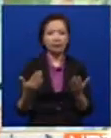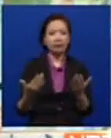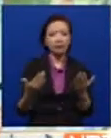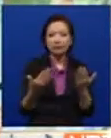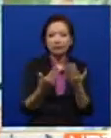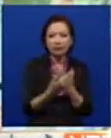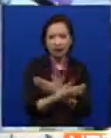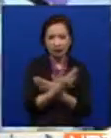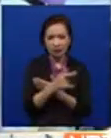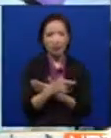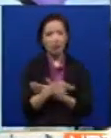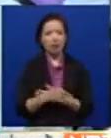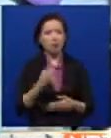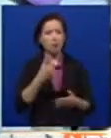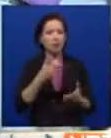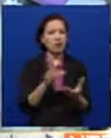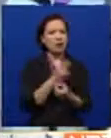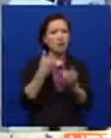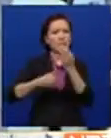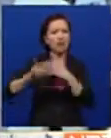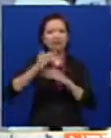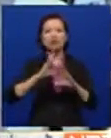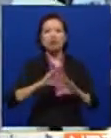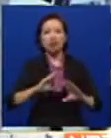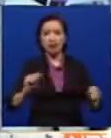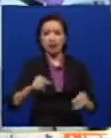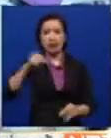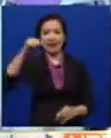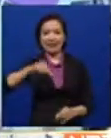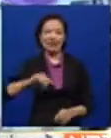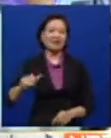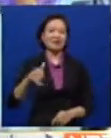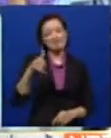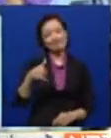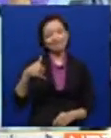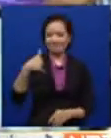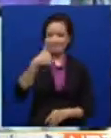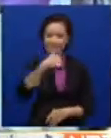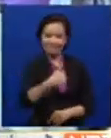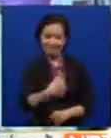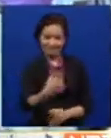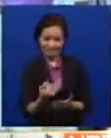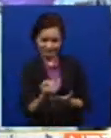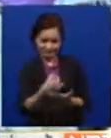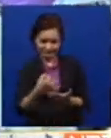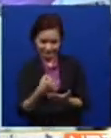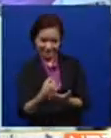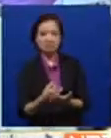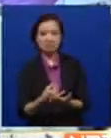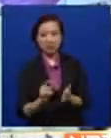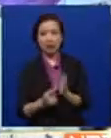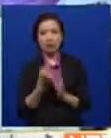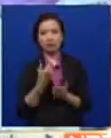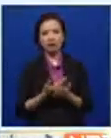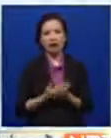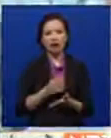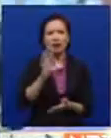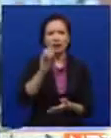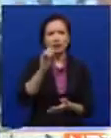ที่และนี่ก็เป็นอีกหนึ่งที่ทำให้คนมานั่งเป็นแบบเพื่อวาดและปั้นในราคาเริ่มต้นที่50บ